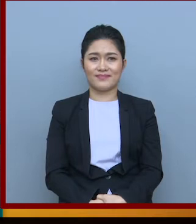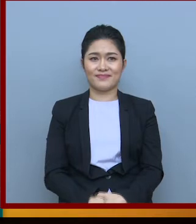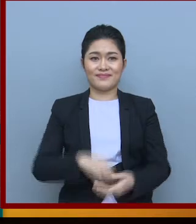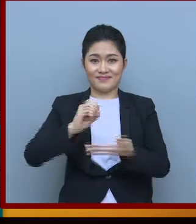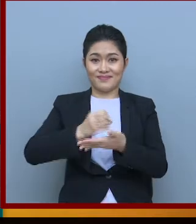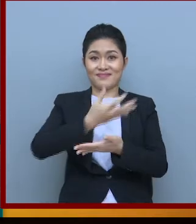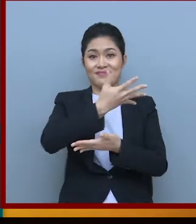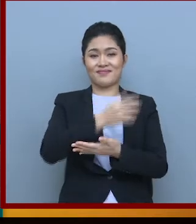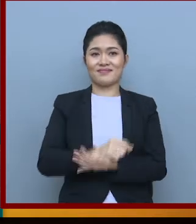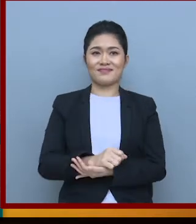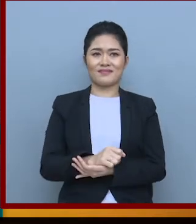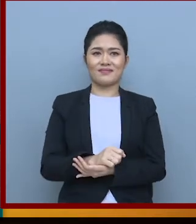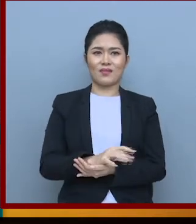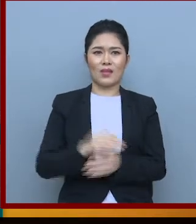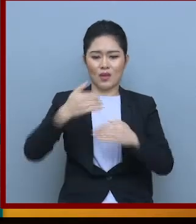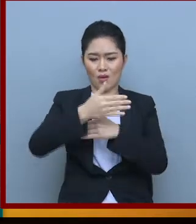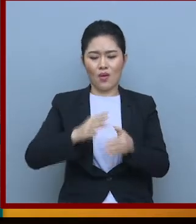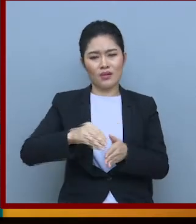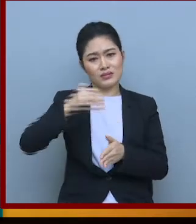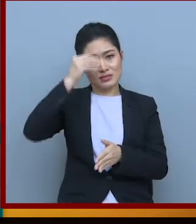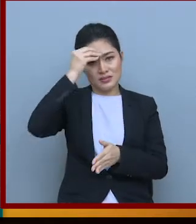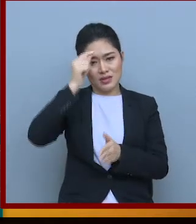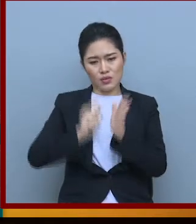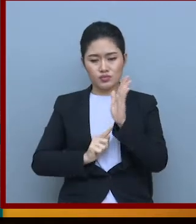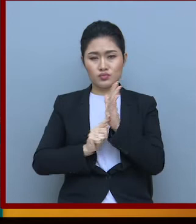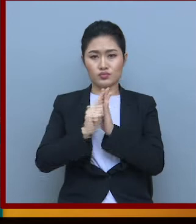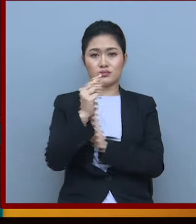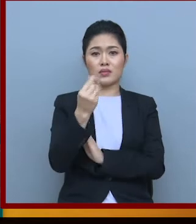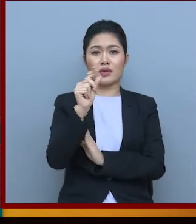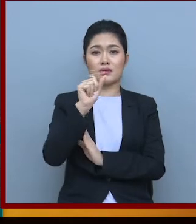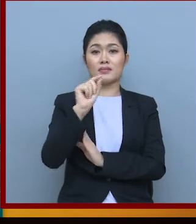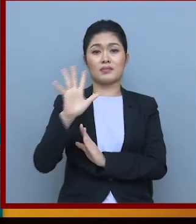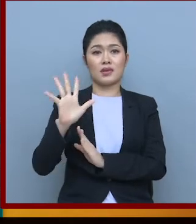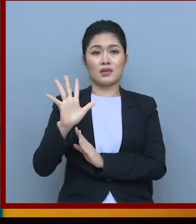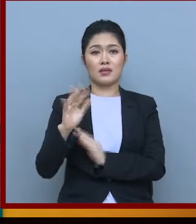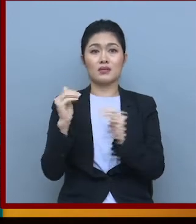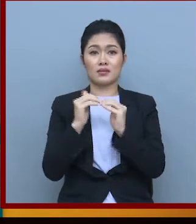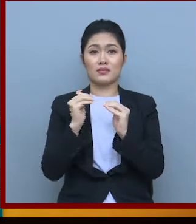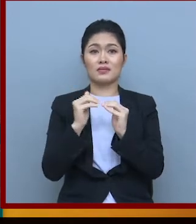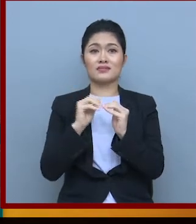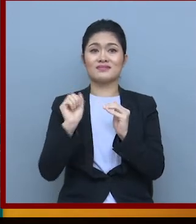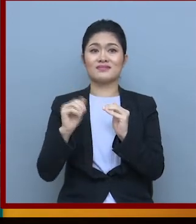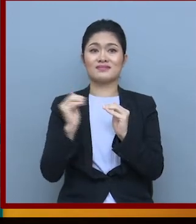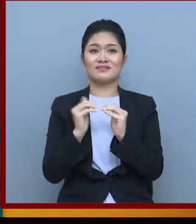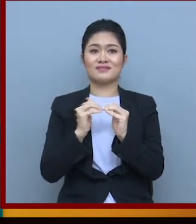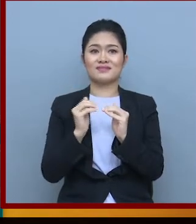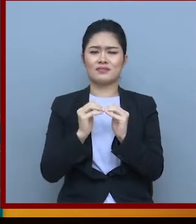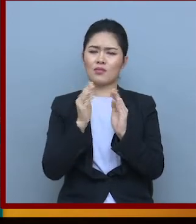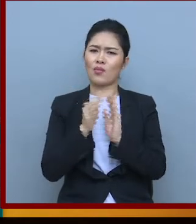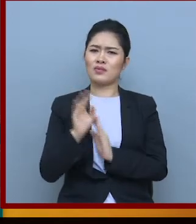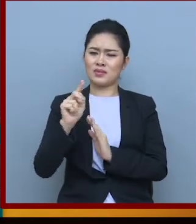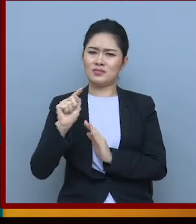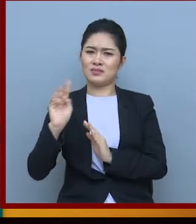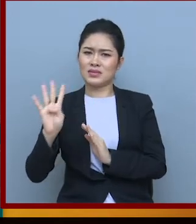มาแล้วนะครับก็อุณหภูมิในห้องนี้ตอนนี้อยู่ที่25นะครับเท่าผมไหมครับหรือว่าบางคน